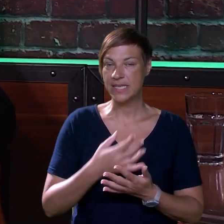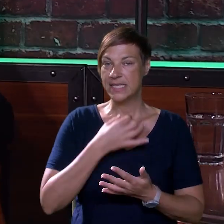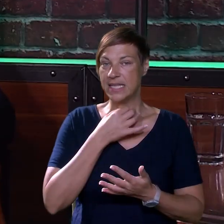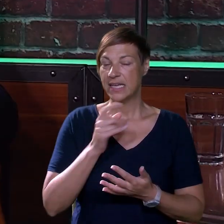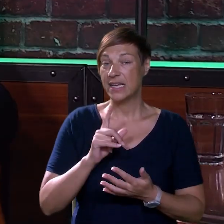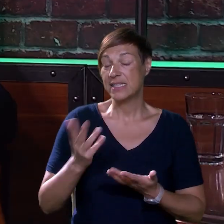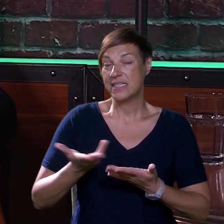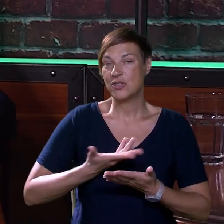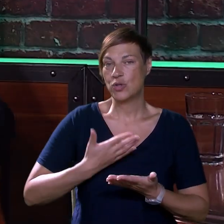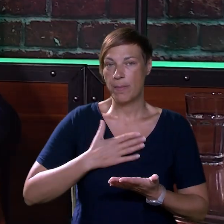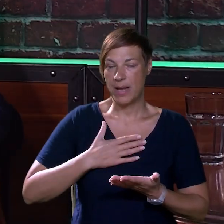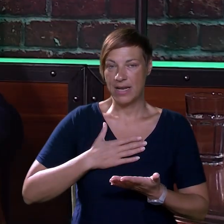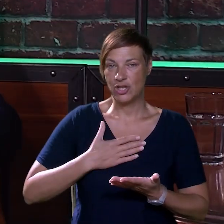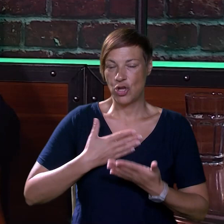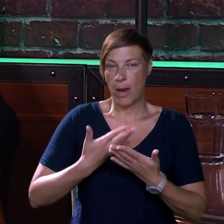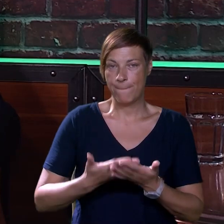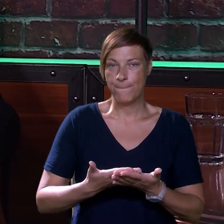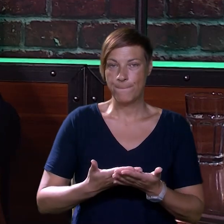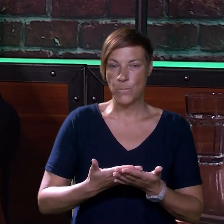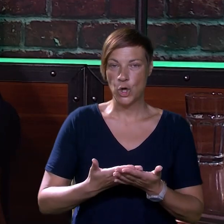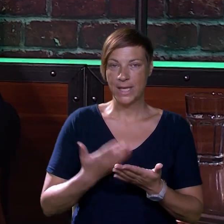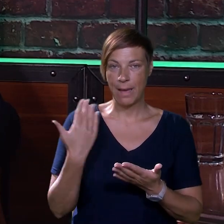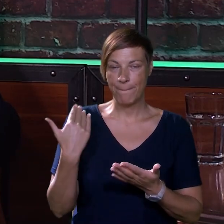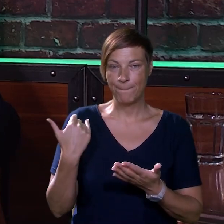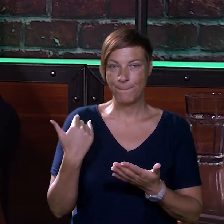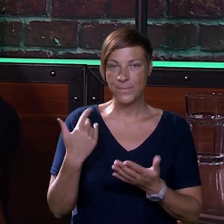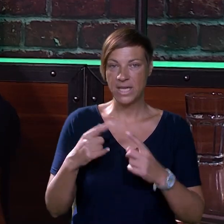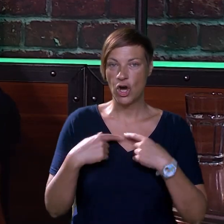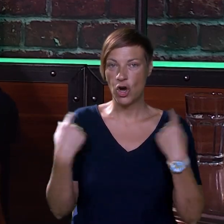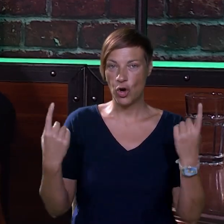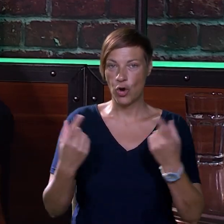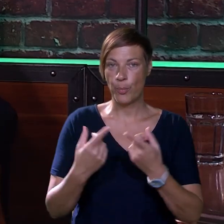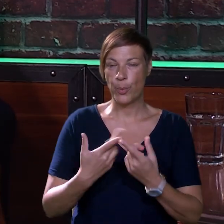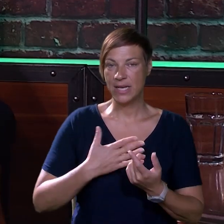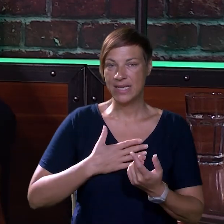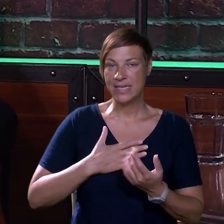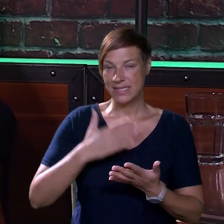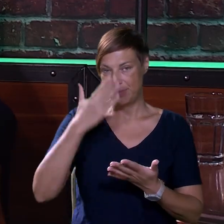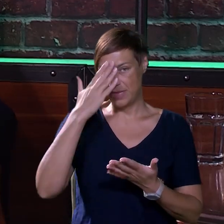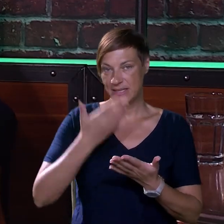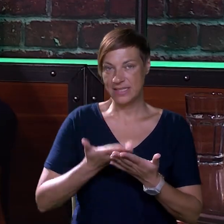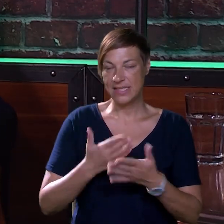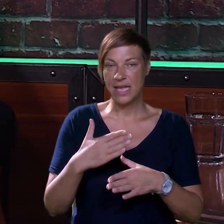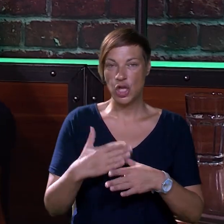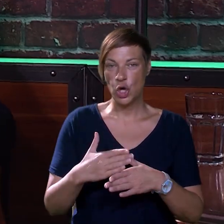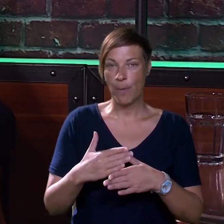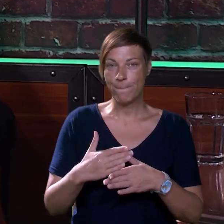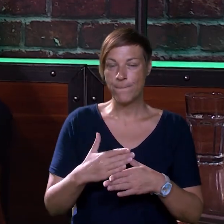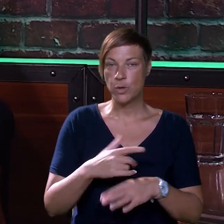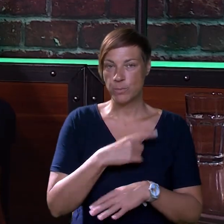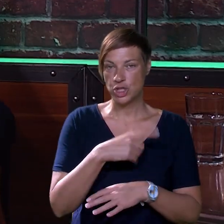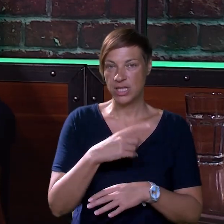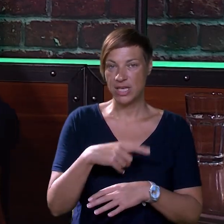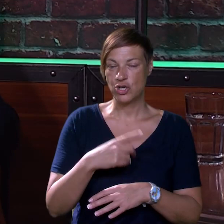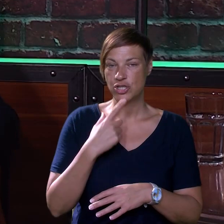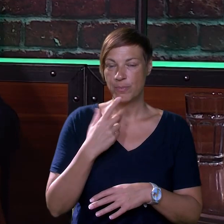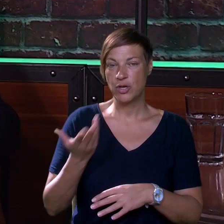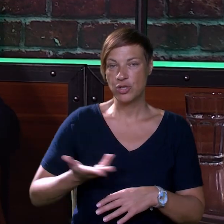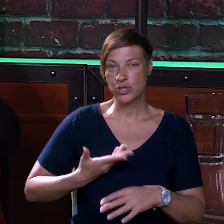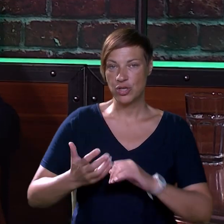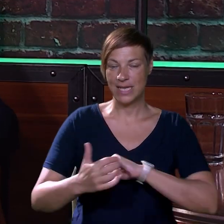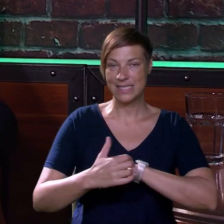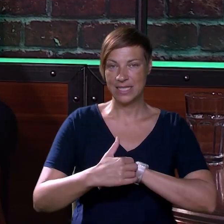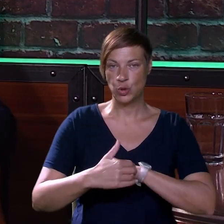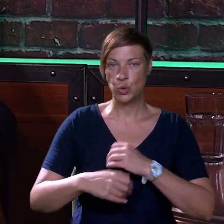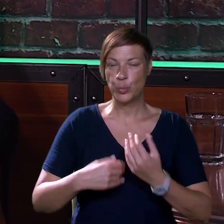jedan glas nisu dobili, ali eto, to je moj neki bio obol da sam ja cijenio tu pomoć tih ljudi koji su